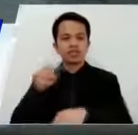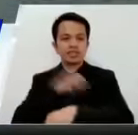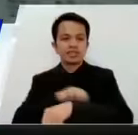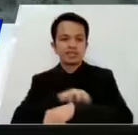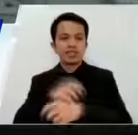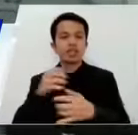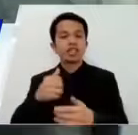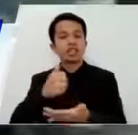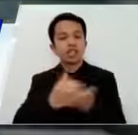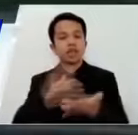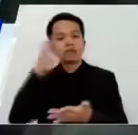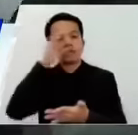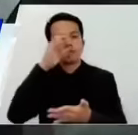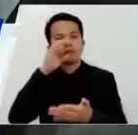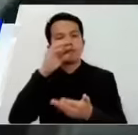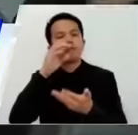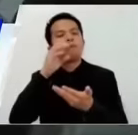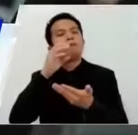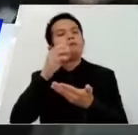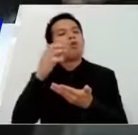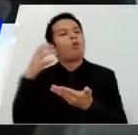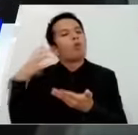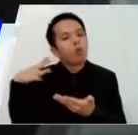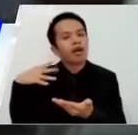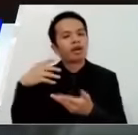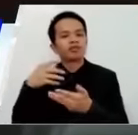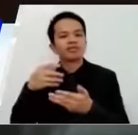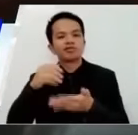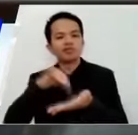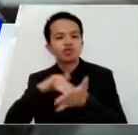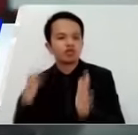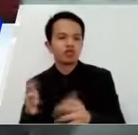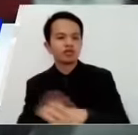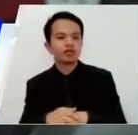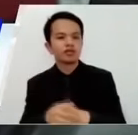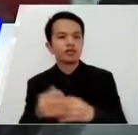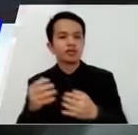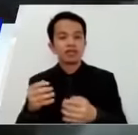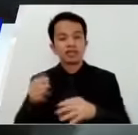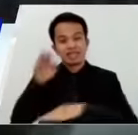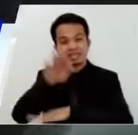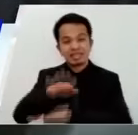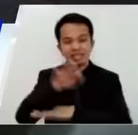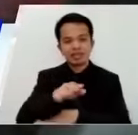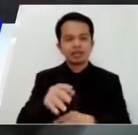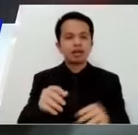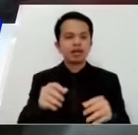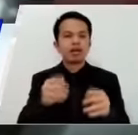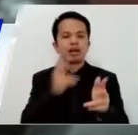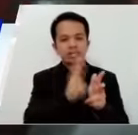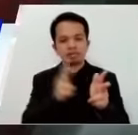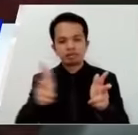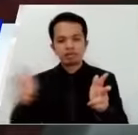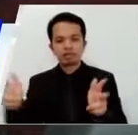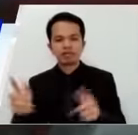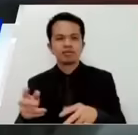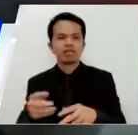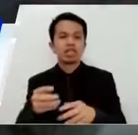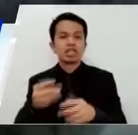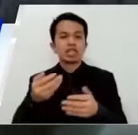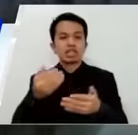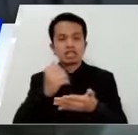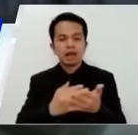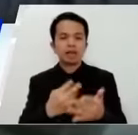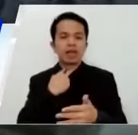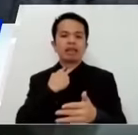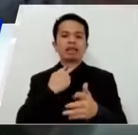pauwing estudyante. Every morning or hapon, ganyan, side by side sila nakaparada. Double parking, papasok, hindi nagaano yung